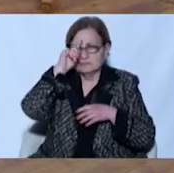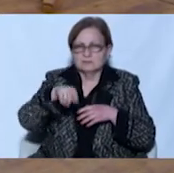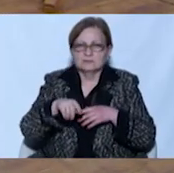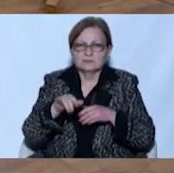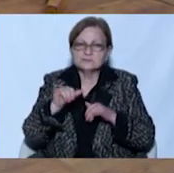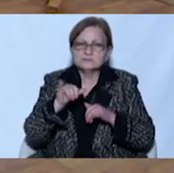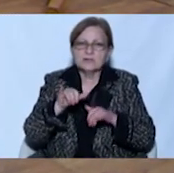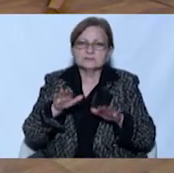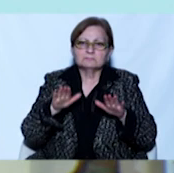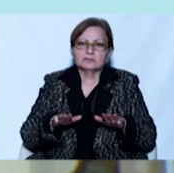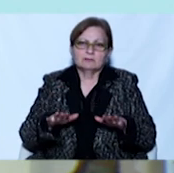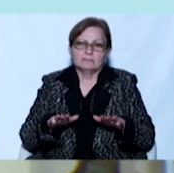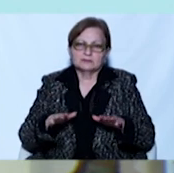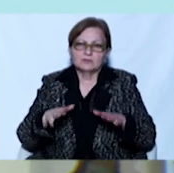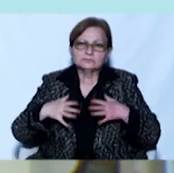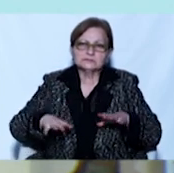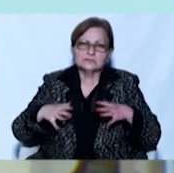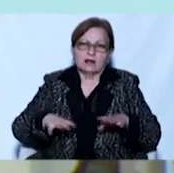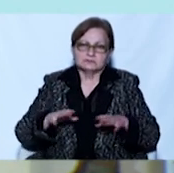სად მდებარეობს საქართველო.